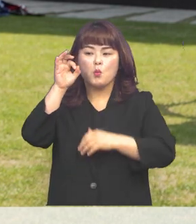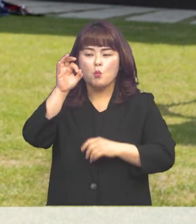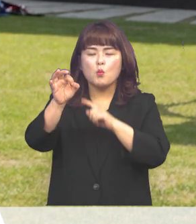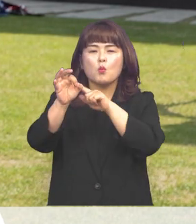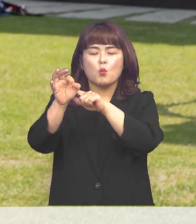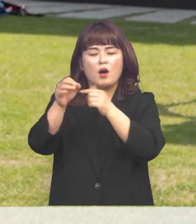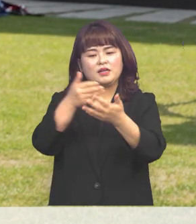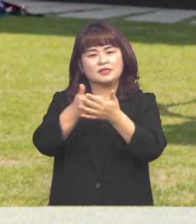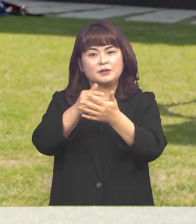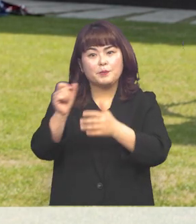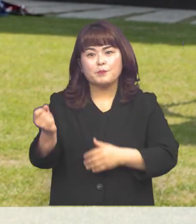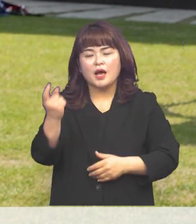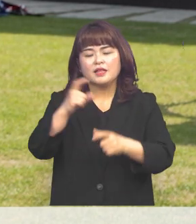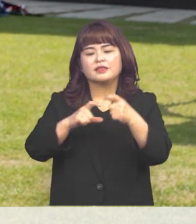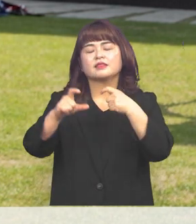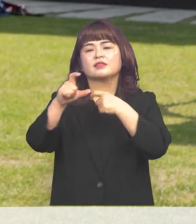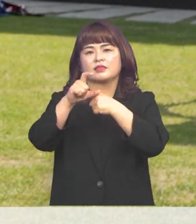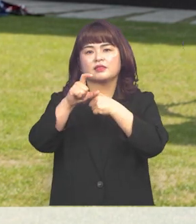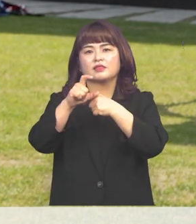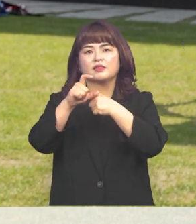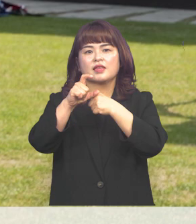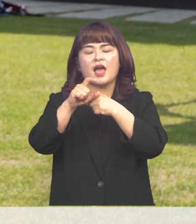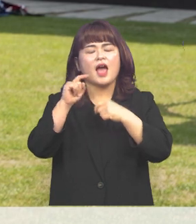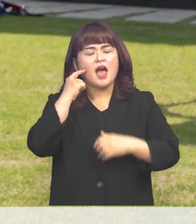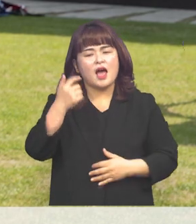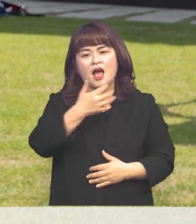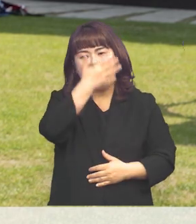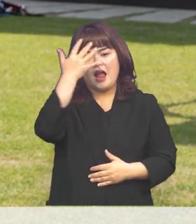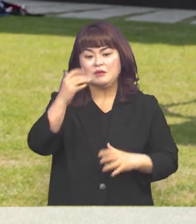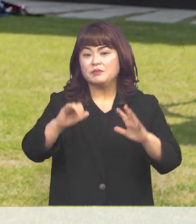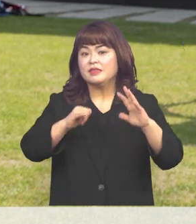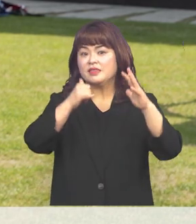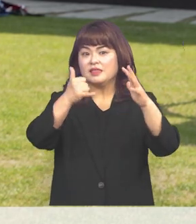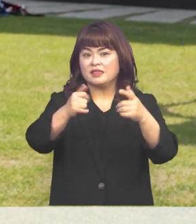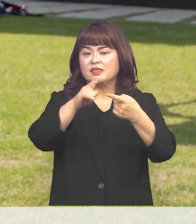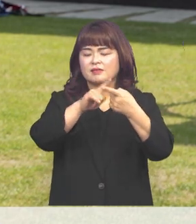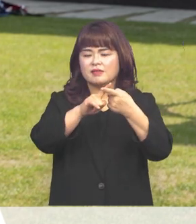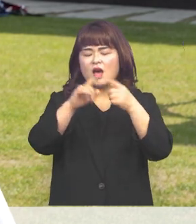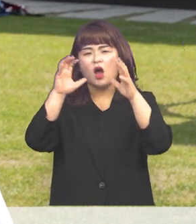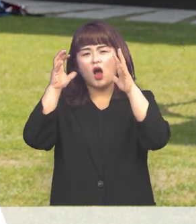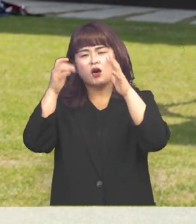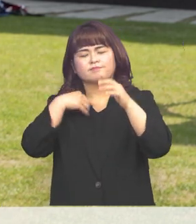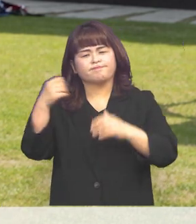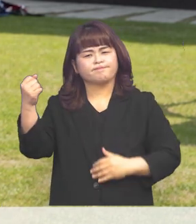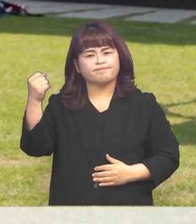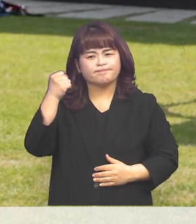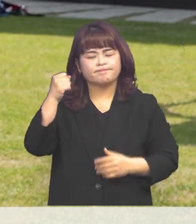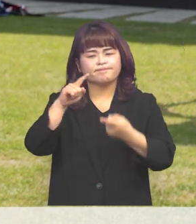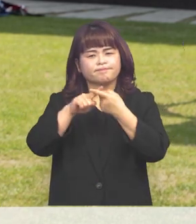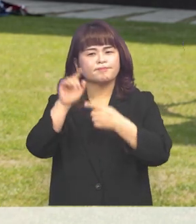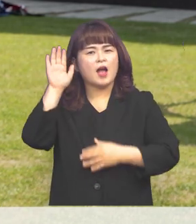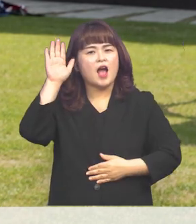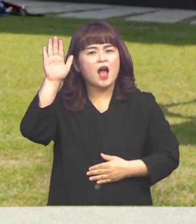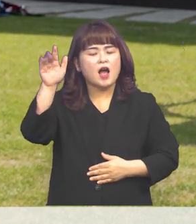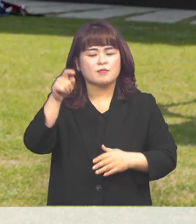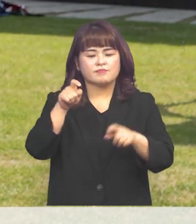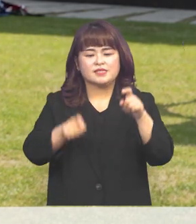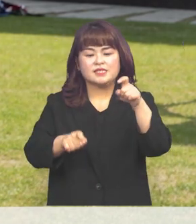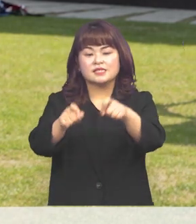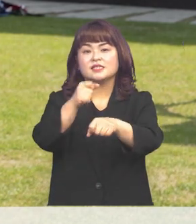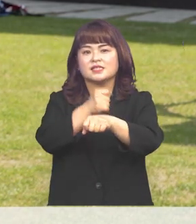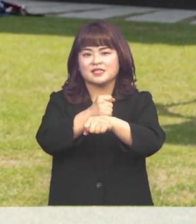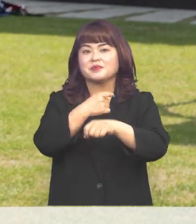어린이들 보고 그림을 통해서 펼쳐진 아름다운 세상이 우리 어린이들 힘으로 앞으로